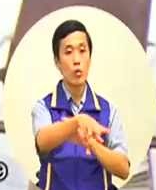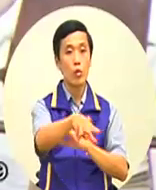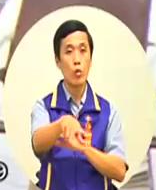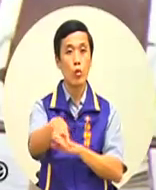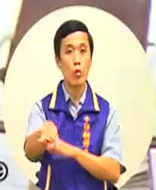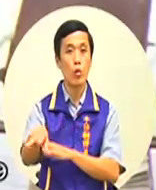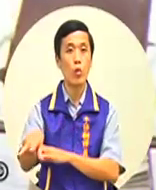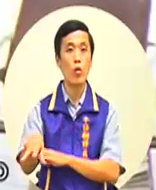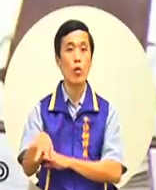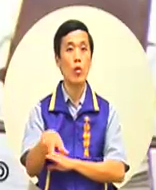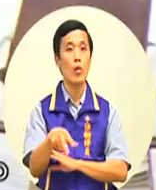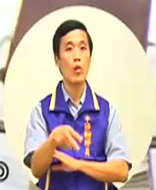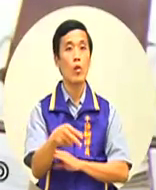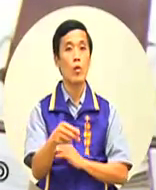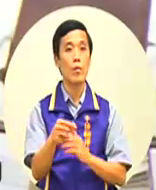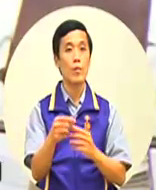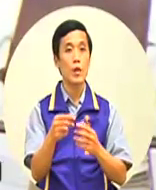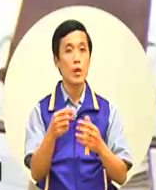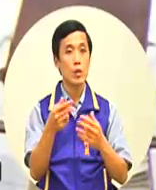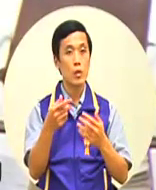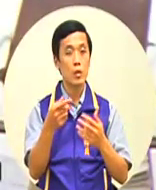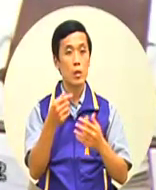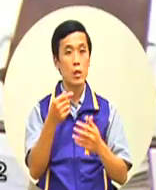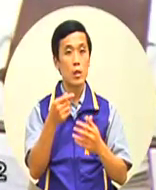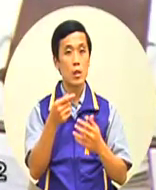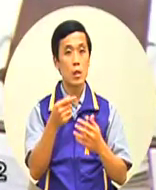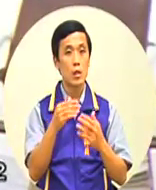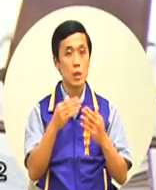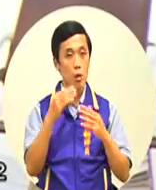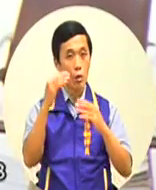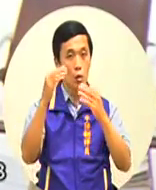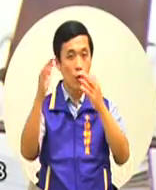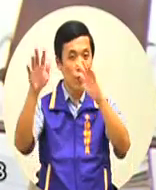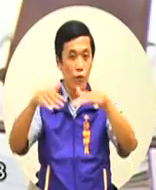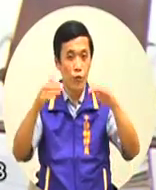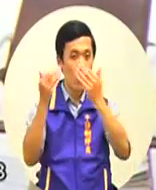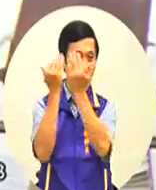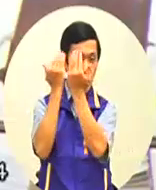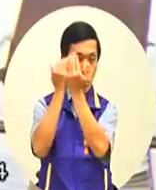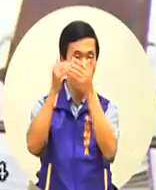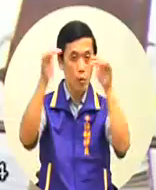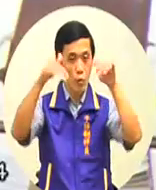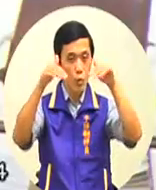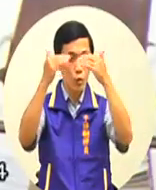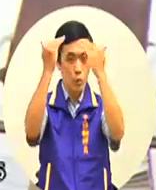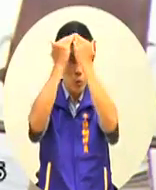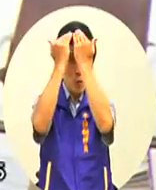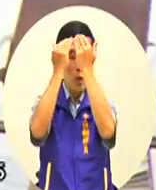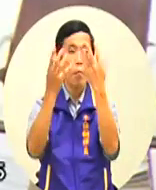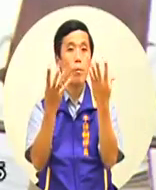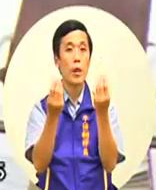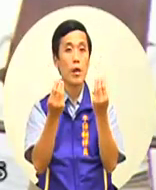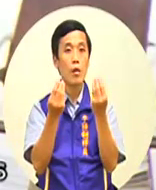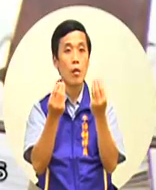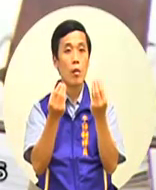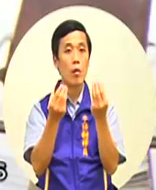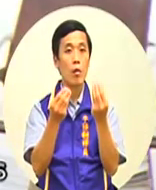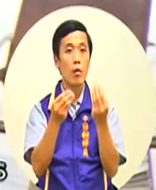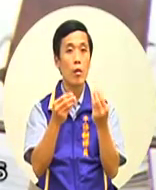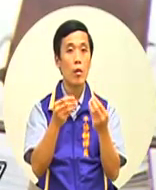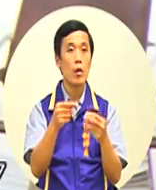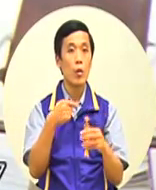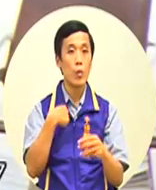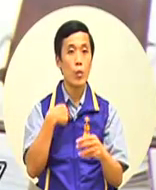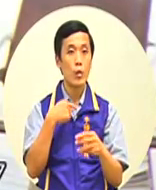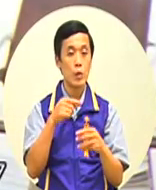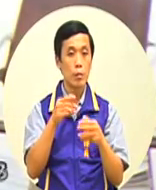也没有一个可以遮风避雨的地方哦啊。当然是当时哈婉容也去给他们